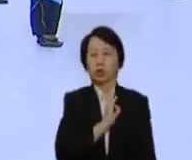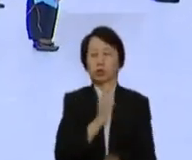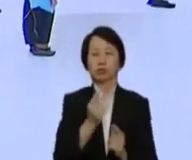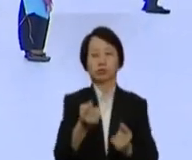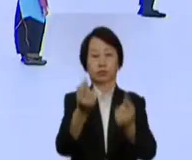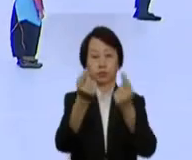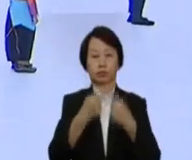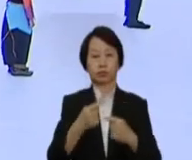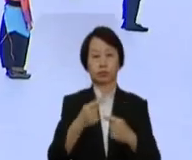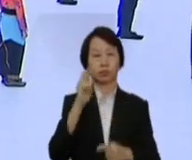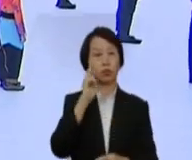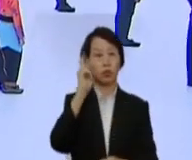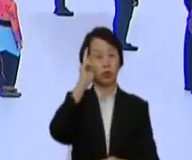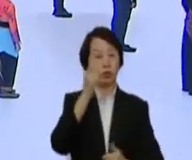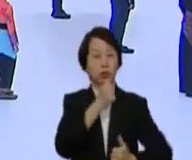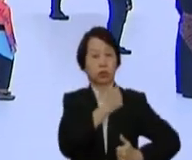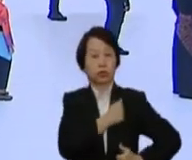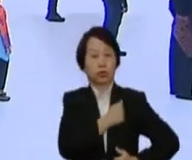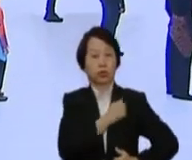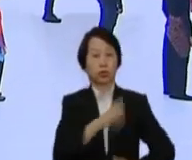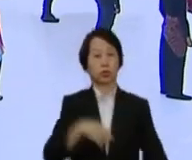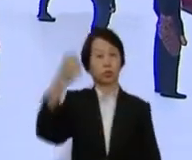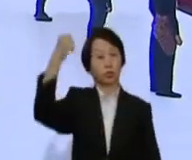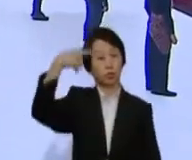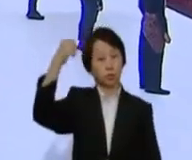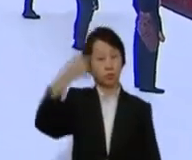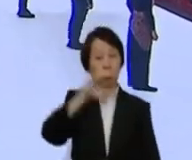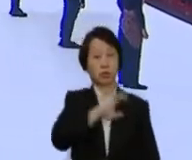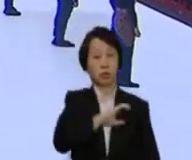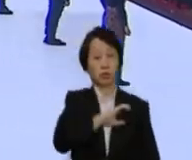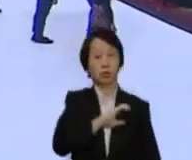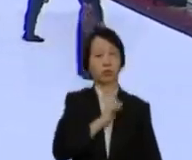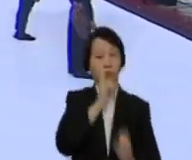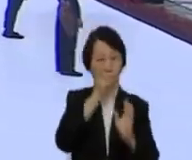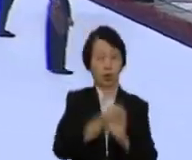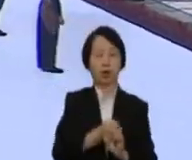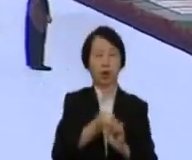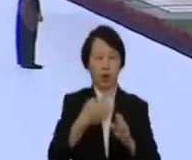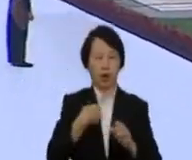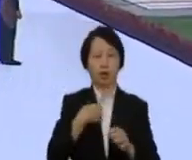kehadiran veteran-veteran tentera dan juga pesara-pesara PDRM yang turut serta pada pagi